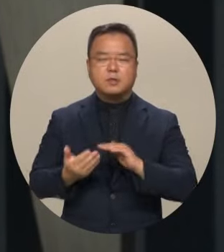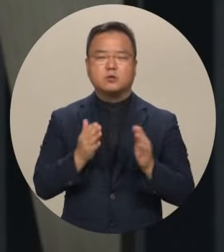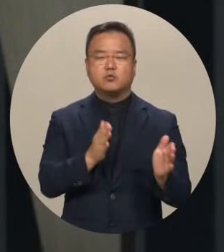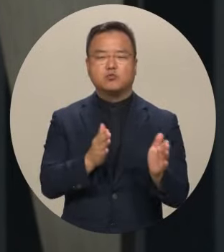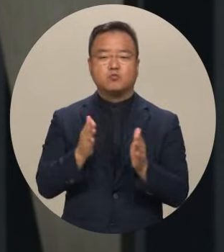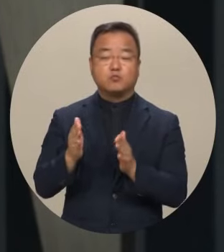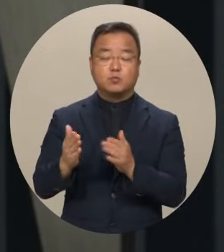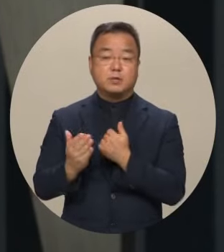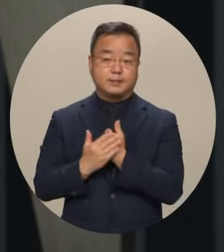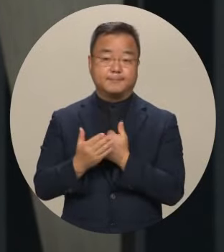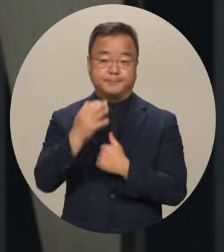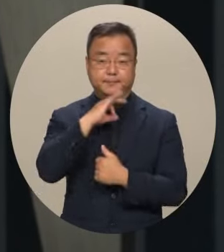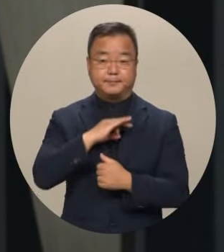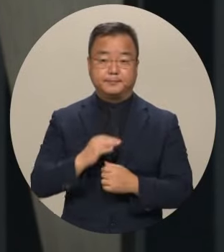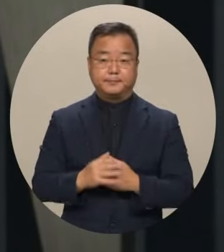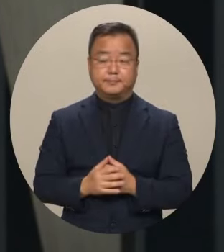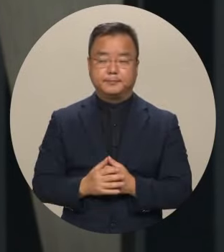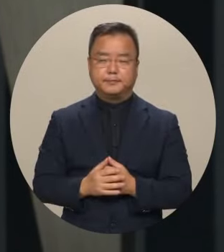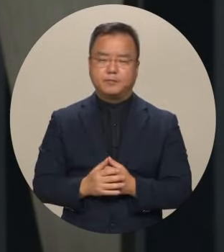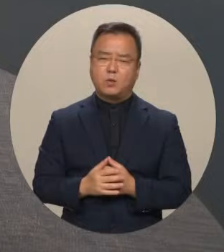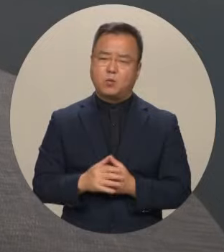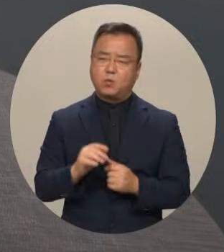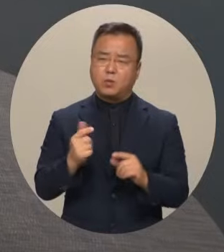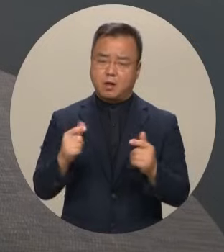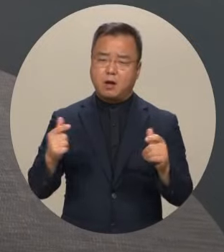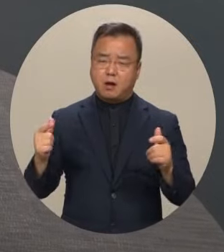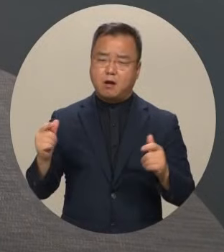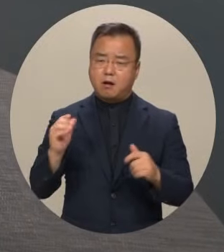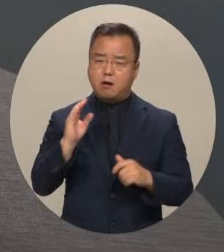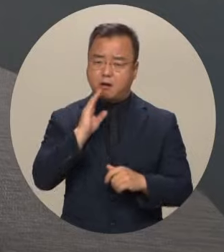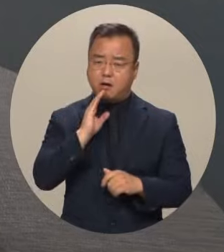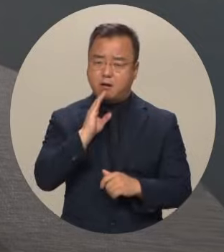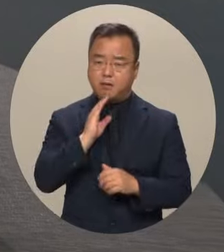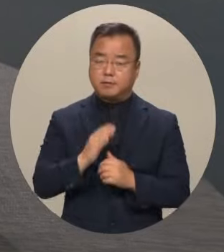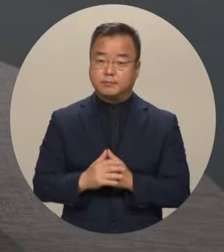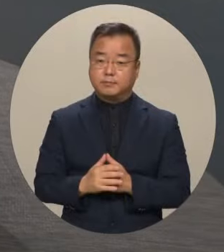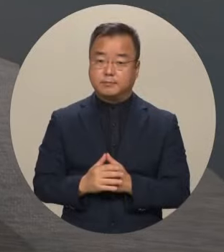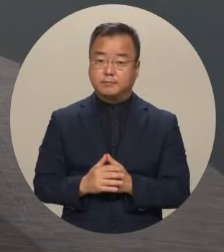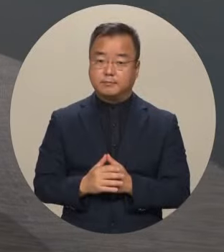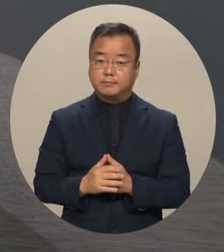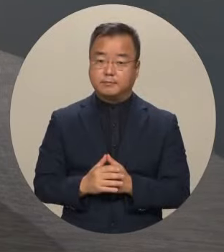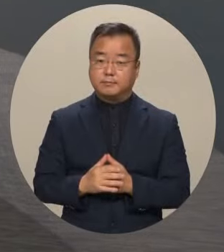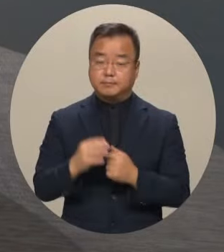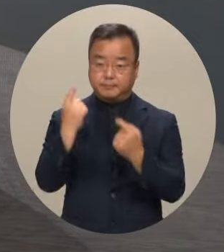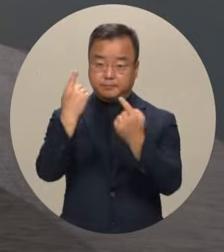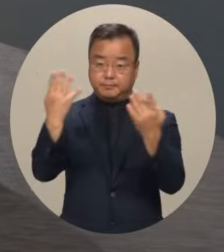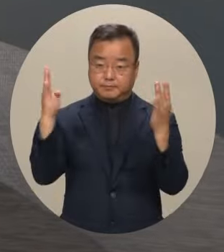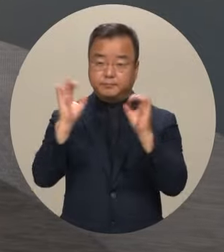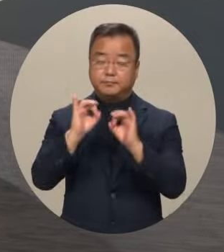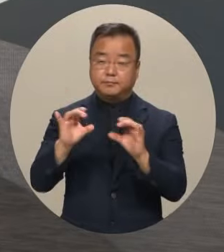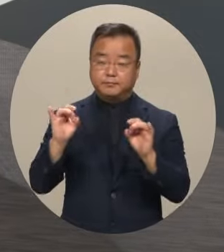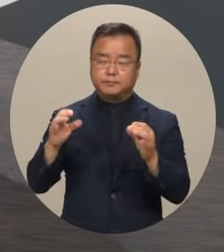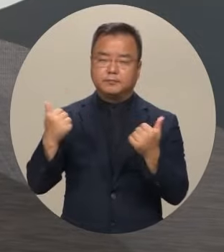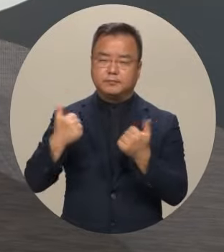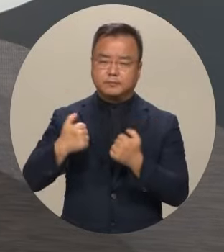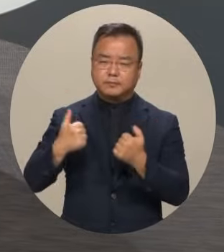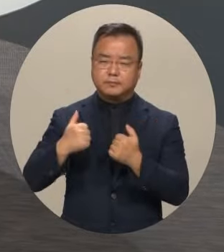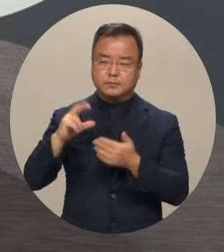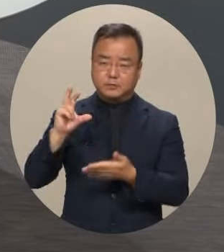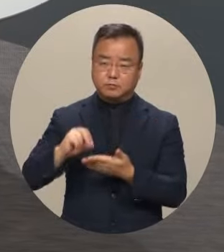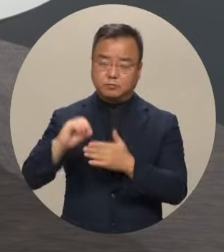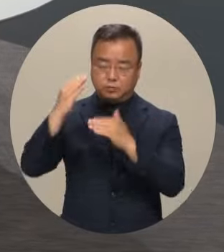조금 더 도움이 될 것 같습니다네 굉장히 다양한 영향을 평가하고 있네요 그렇다면 대학마다 면접 문항도 굉장히